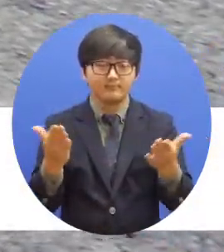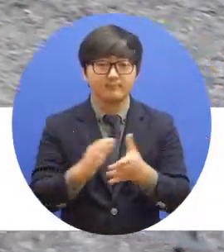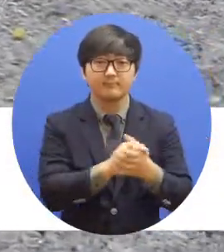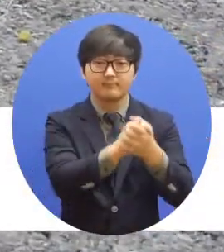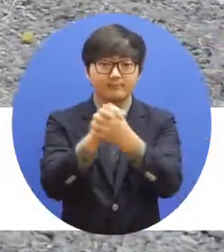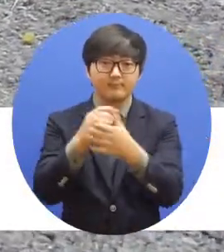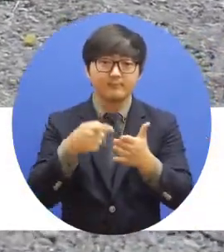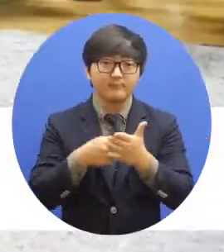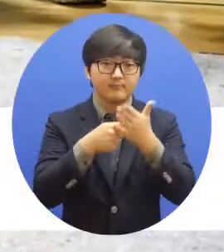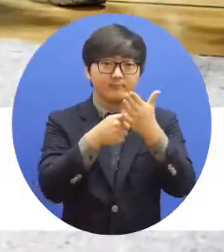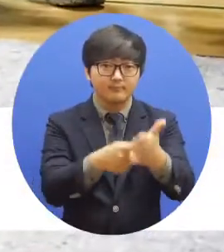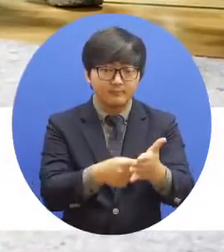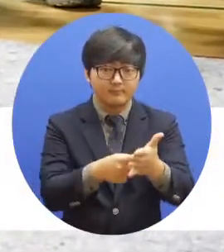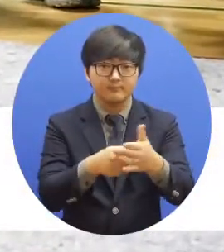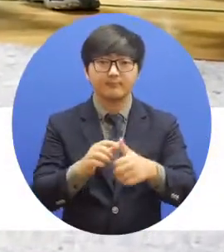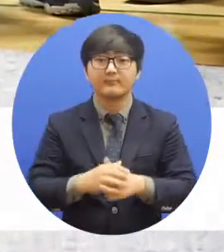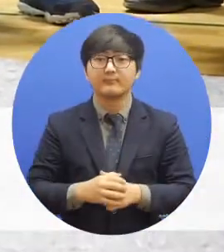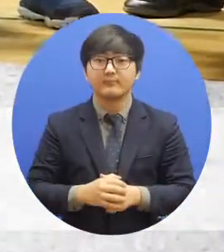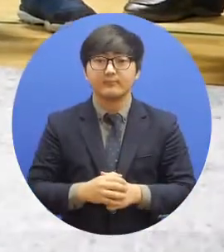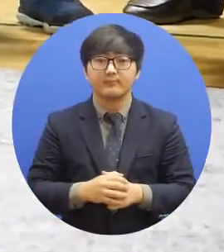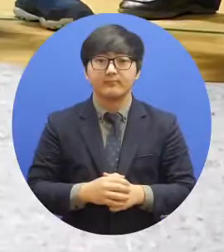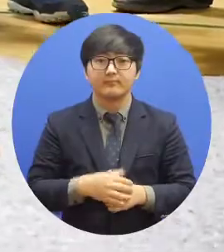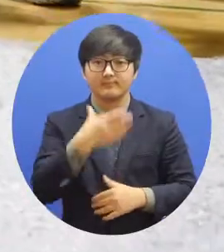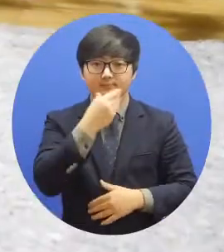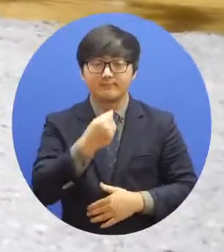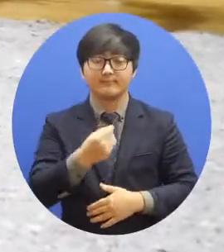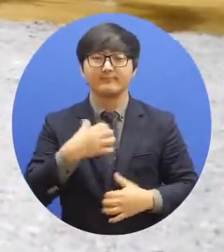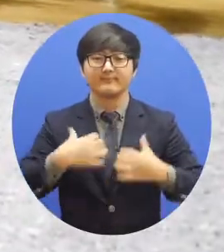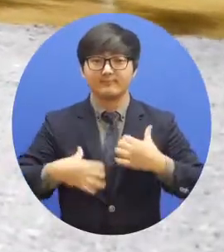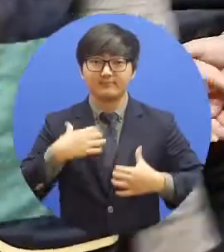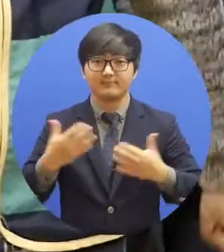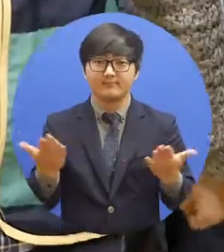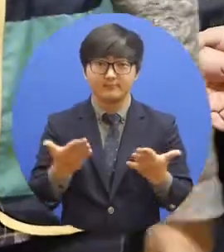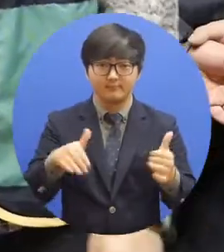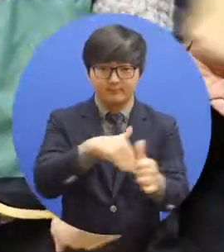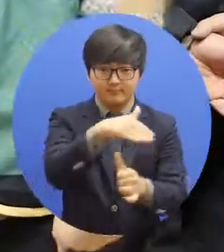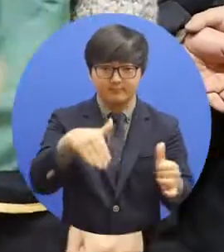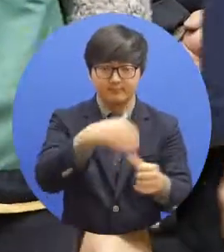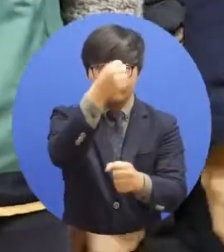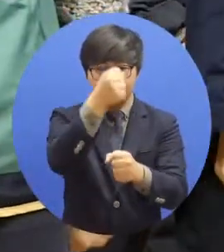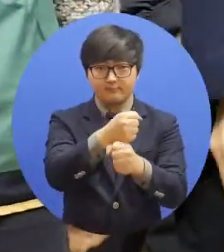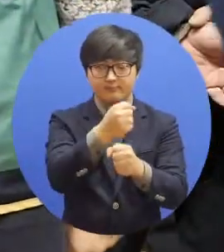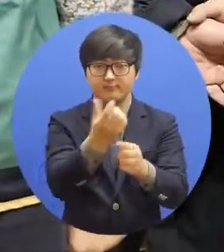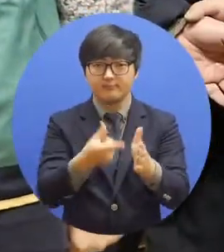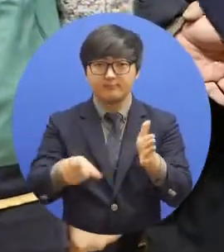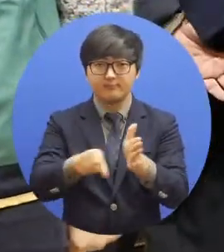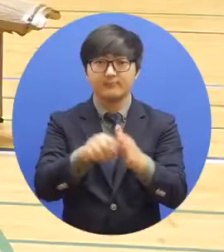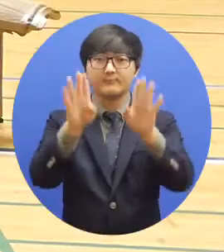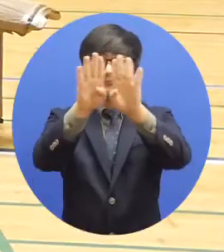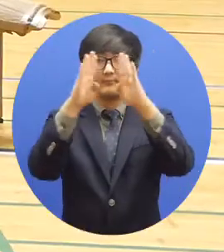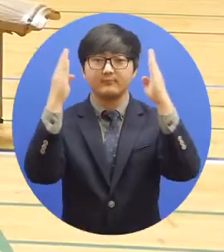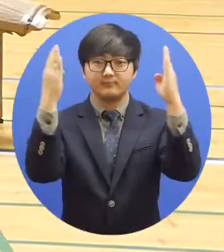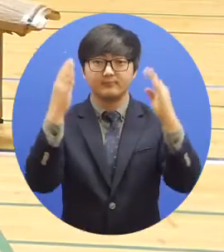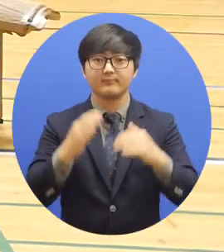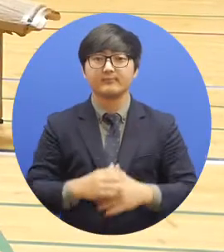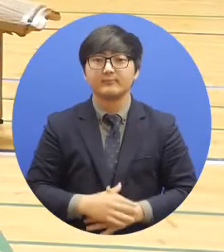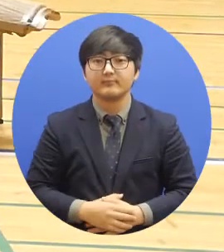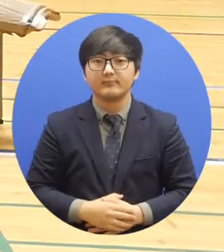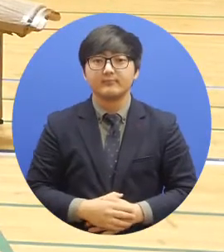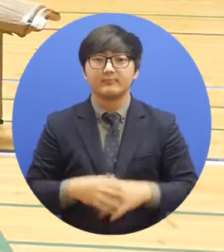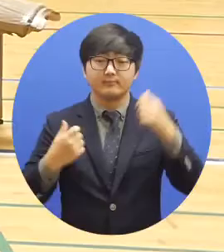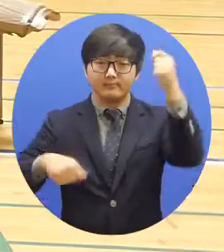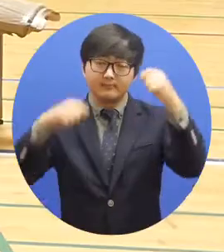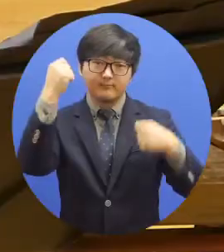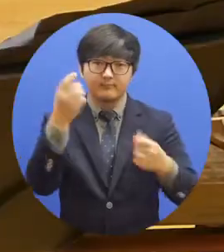행사를 추진하고 단결을 도모해 행복하고 즐거운 직장 분위기를 만들기 위해 개최됐는데요. 식전